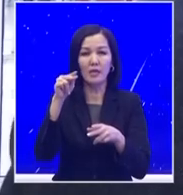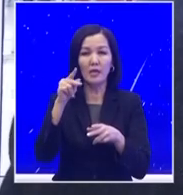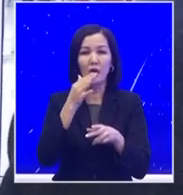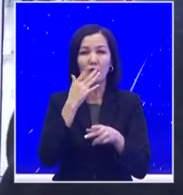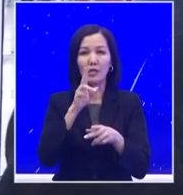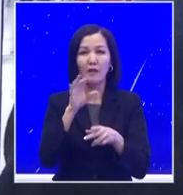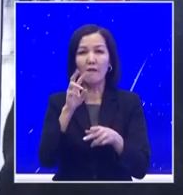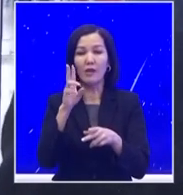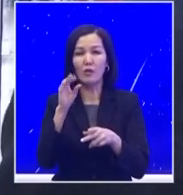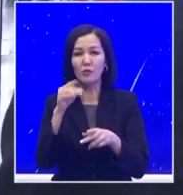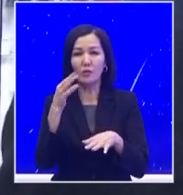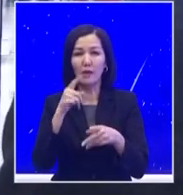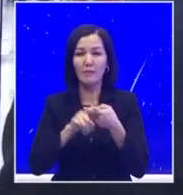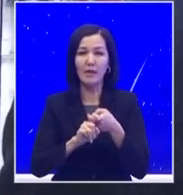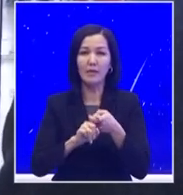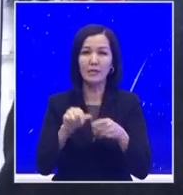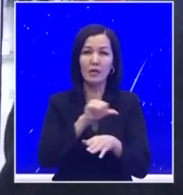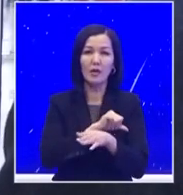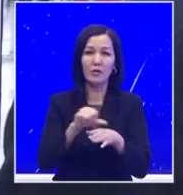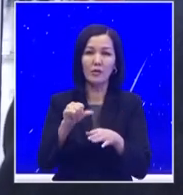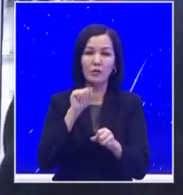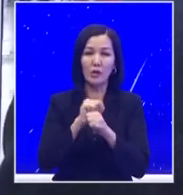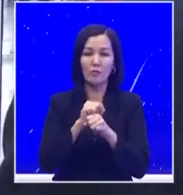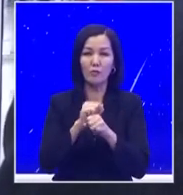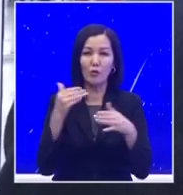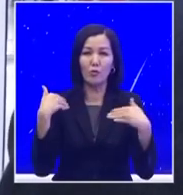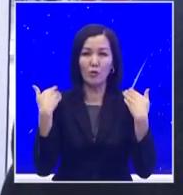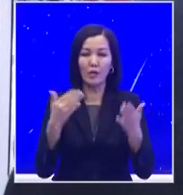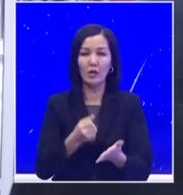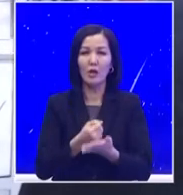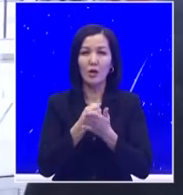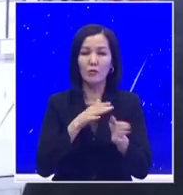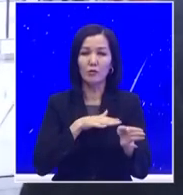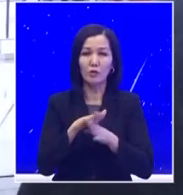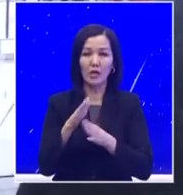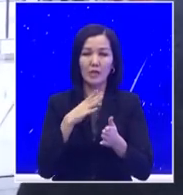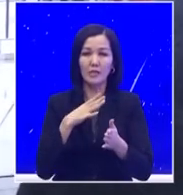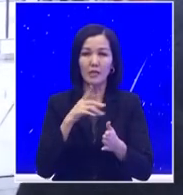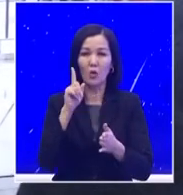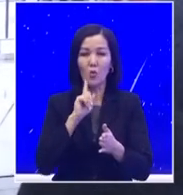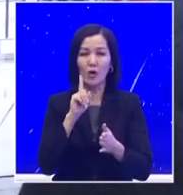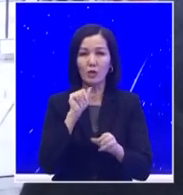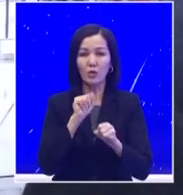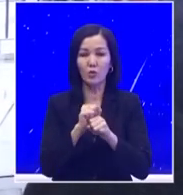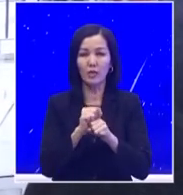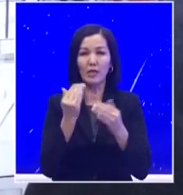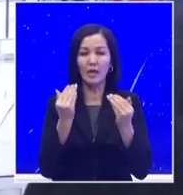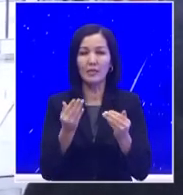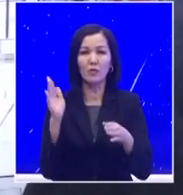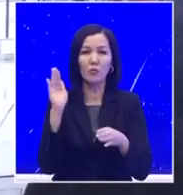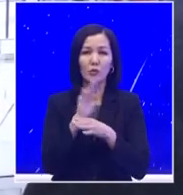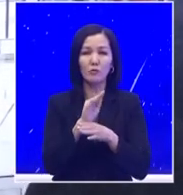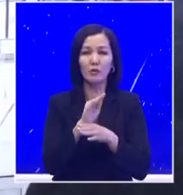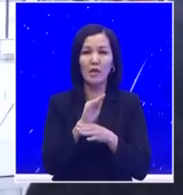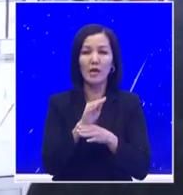коронавируске байланысты қорғасты жабу туралы ұсынысты қолдады. Бұл жүзеге асырылды. Қазір бекет жұмысымен таныстық. Енді тағы қосымша